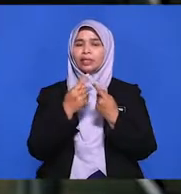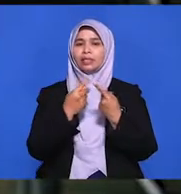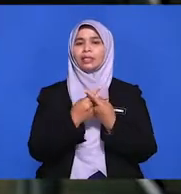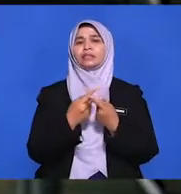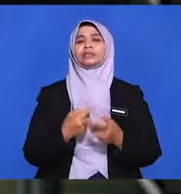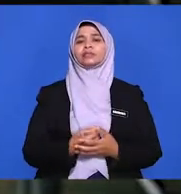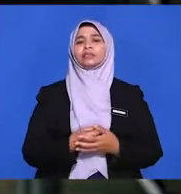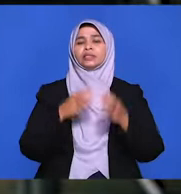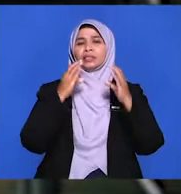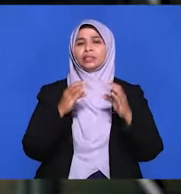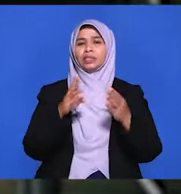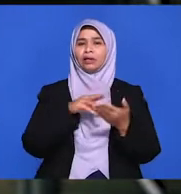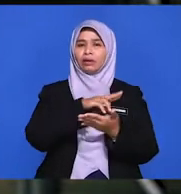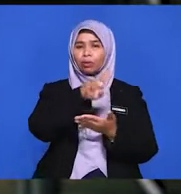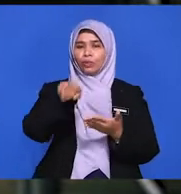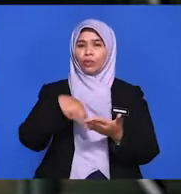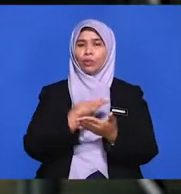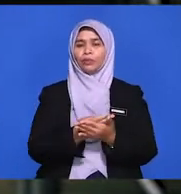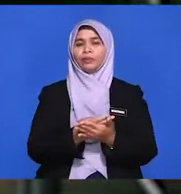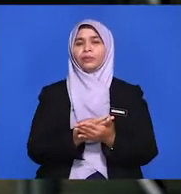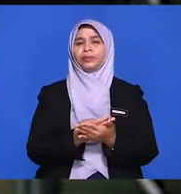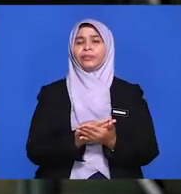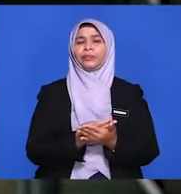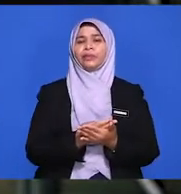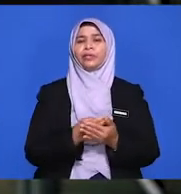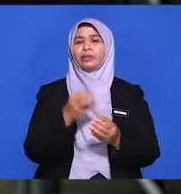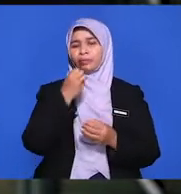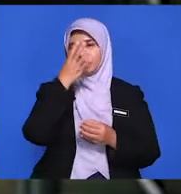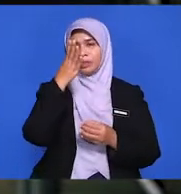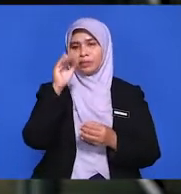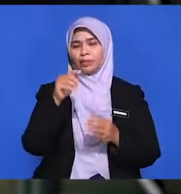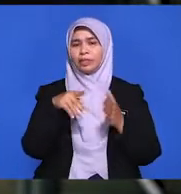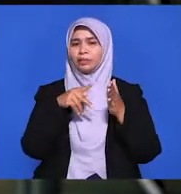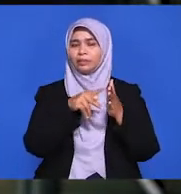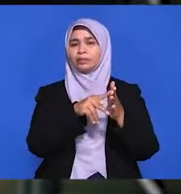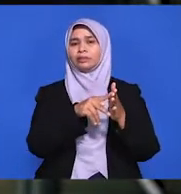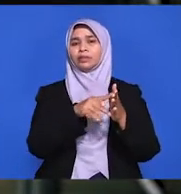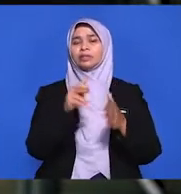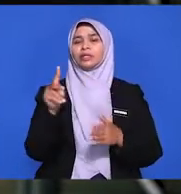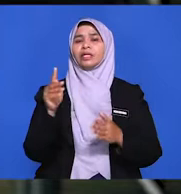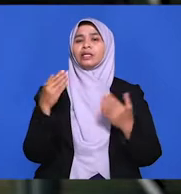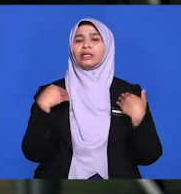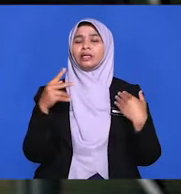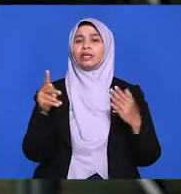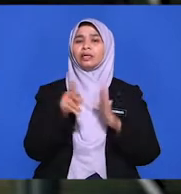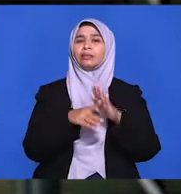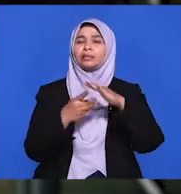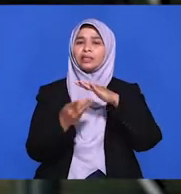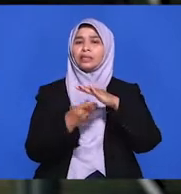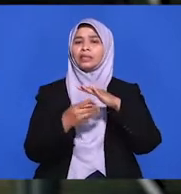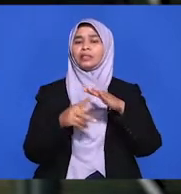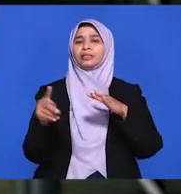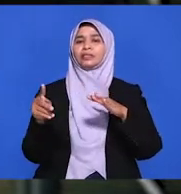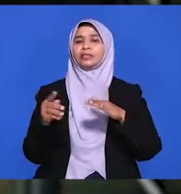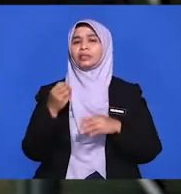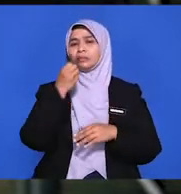Secara umumnya, maklumat yang dipersembahkan adalah berdasarkan maklumat yang